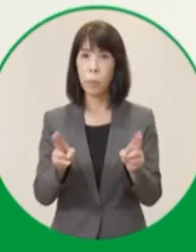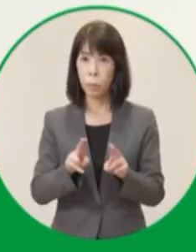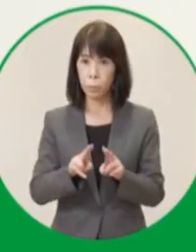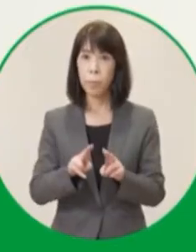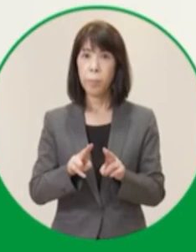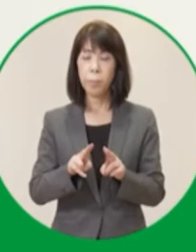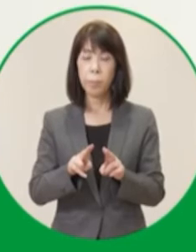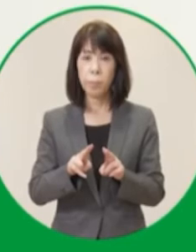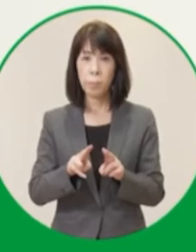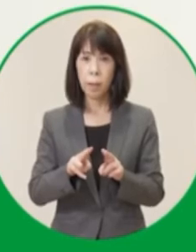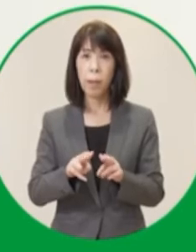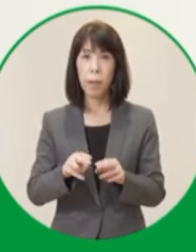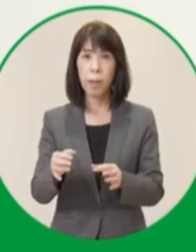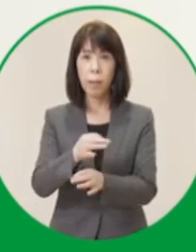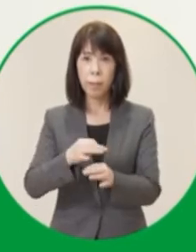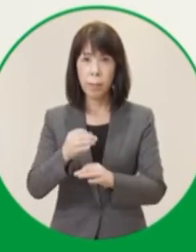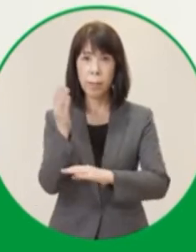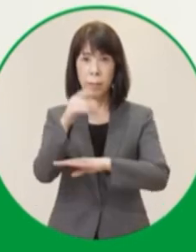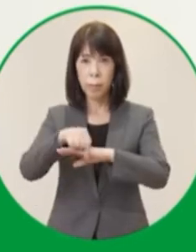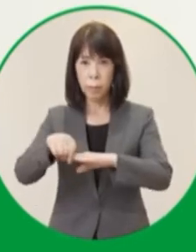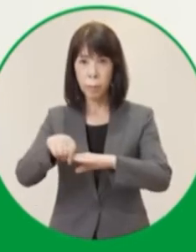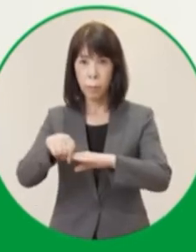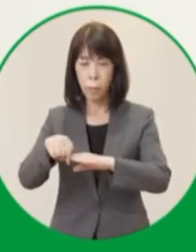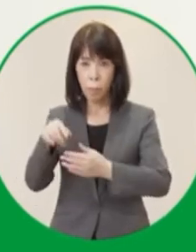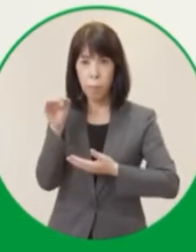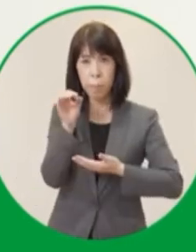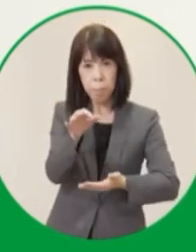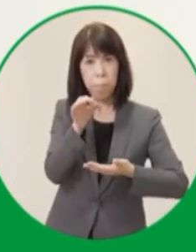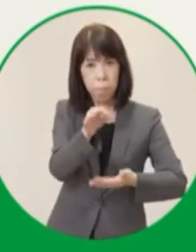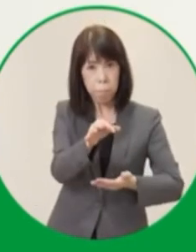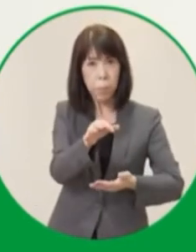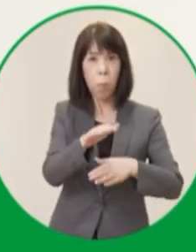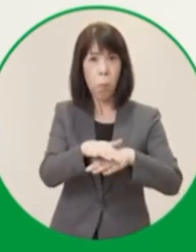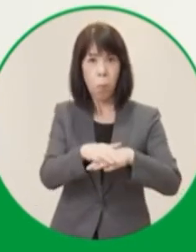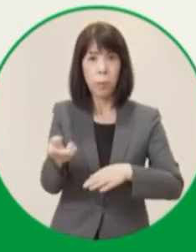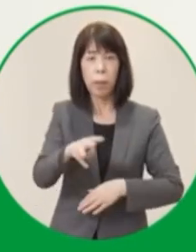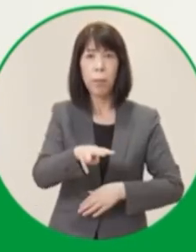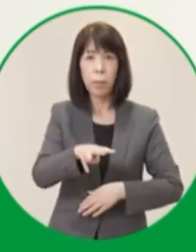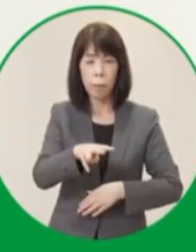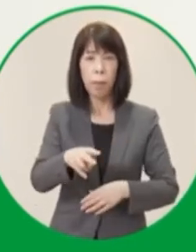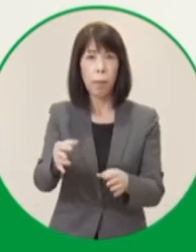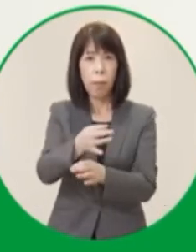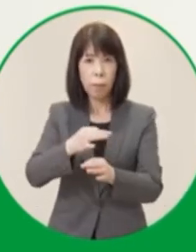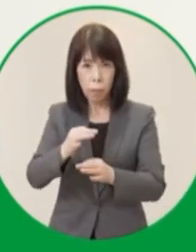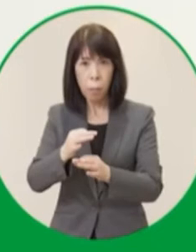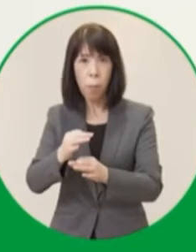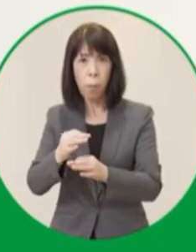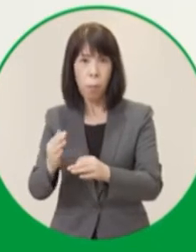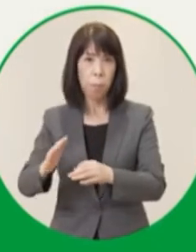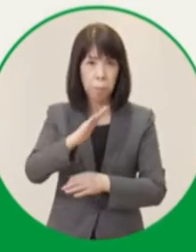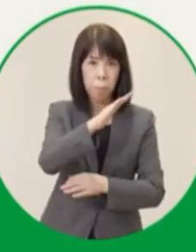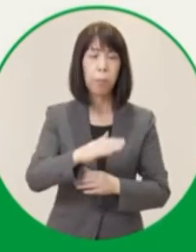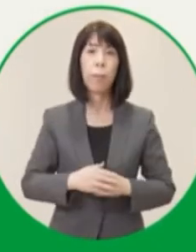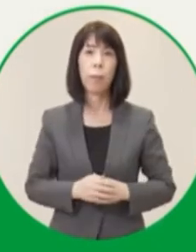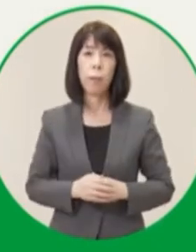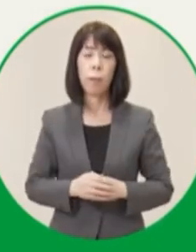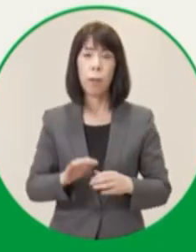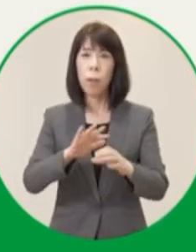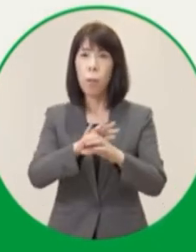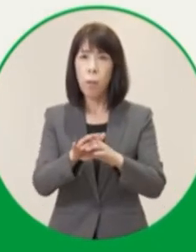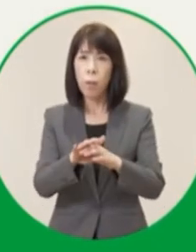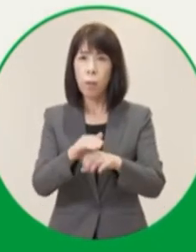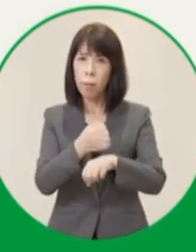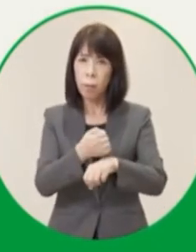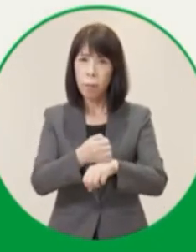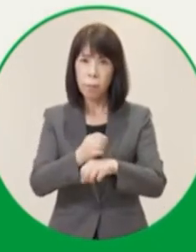私たち国民民主党は経済政策を積極財政に転換して経済を動かします。まずコロナで傷